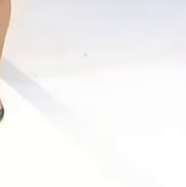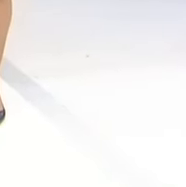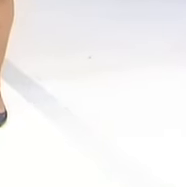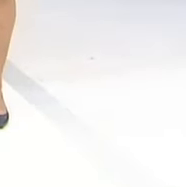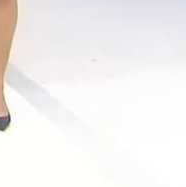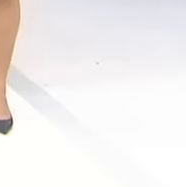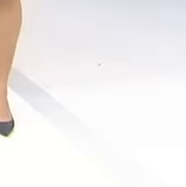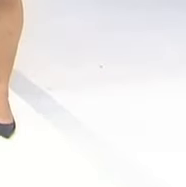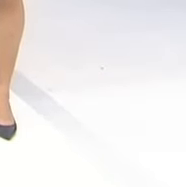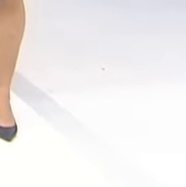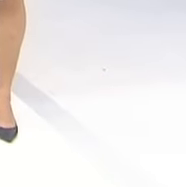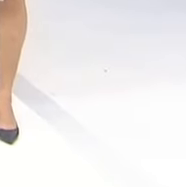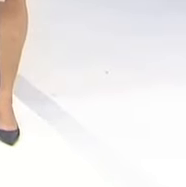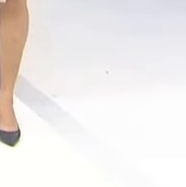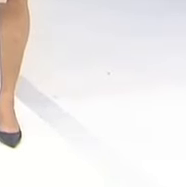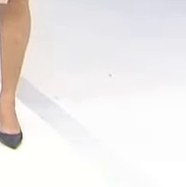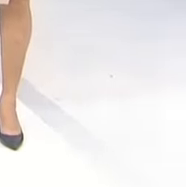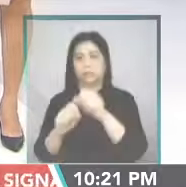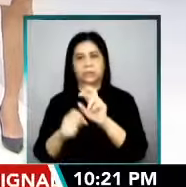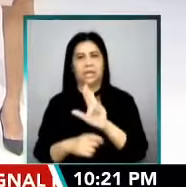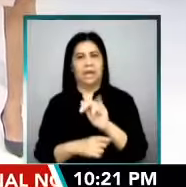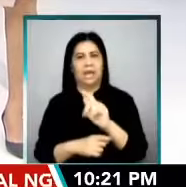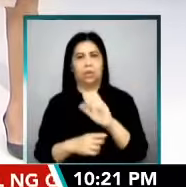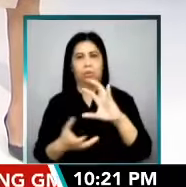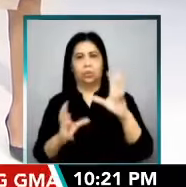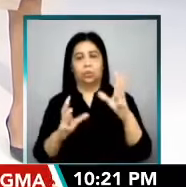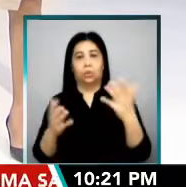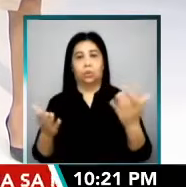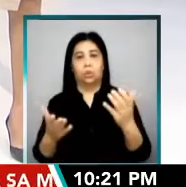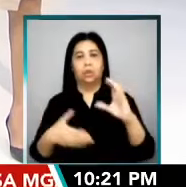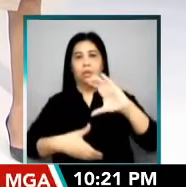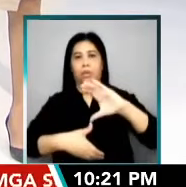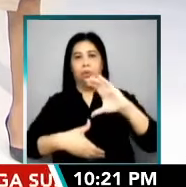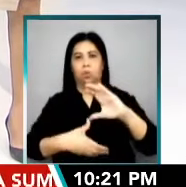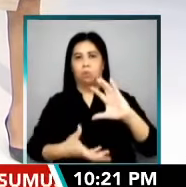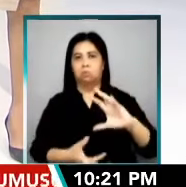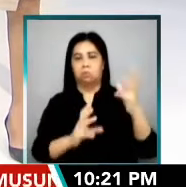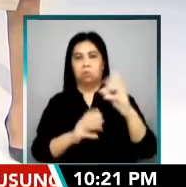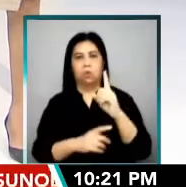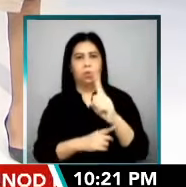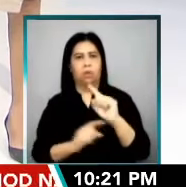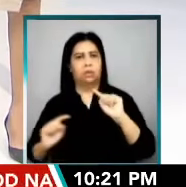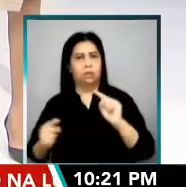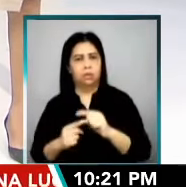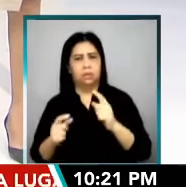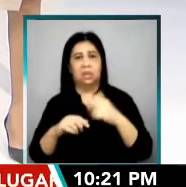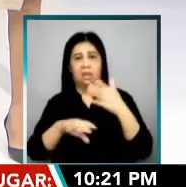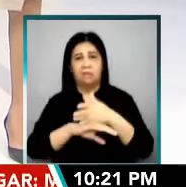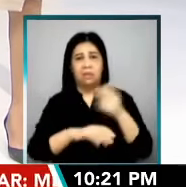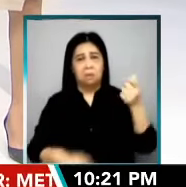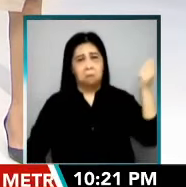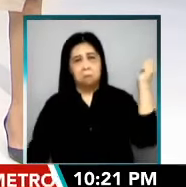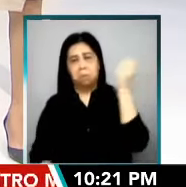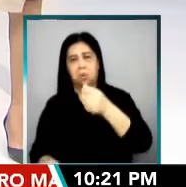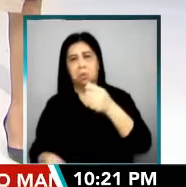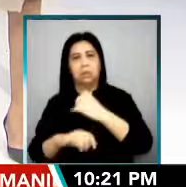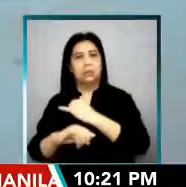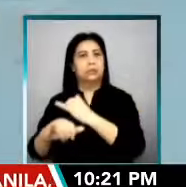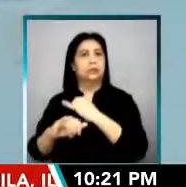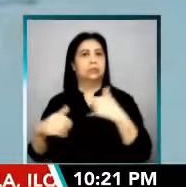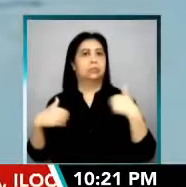Nahuli ka mang riot ng mga kabataan sa Caloocan. Isang sugatan matapos hatawin sa ulo ng kapwa niya menor de